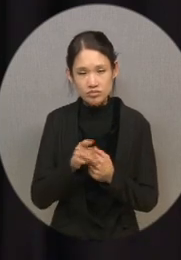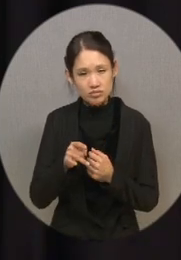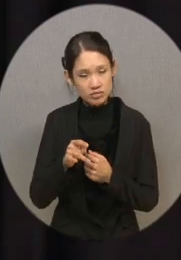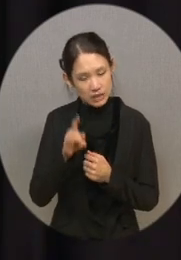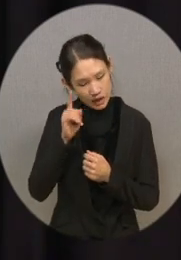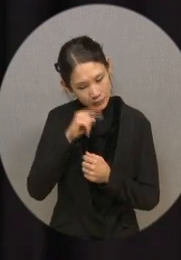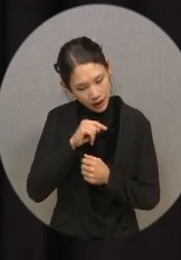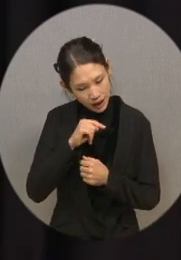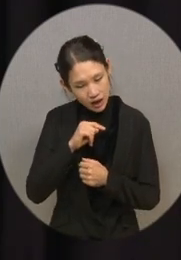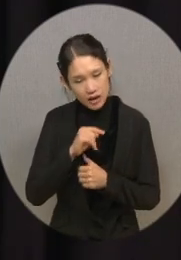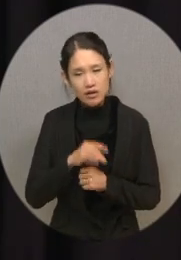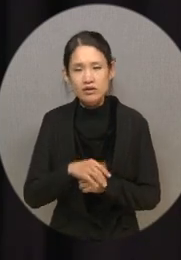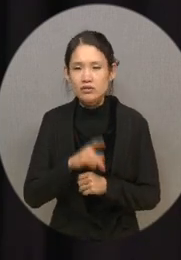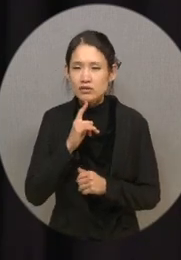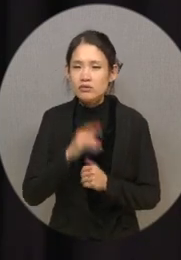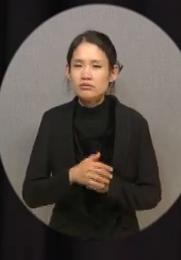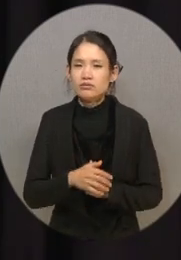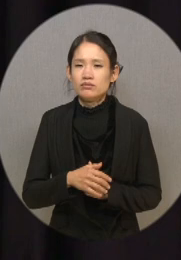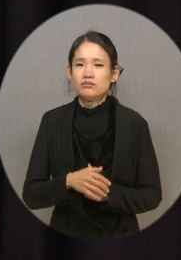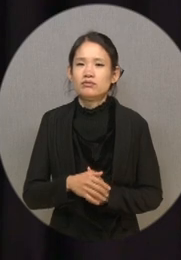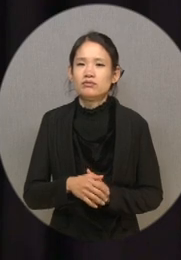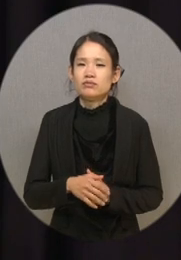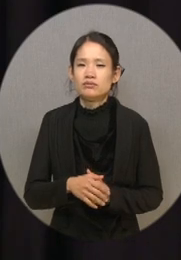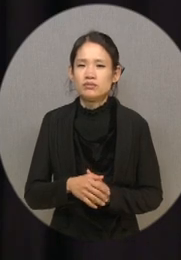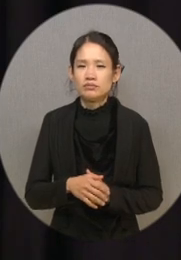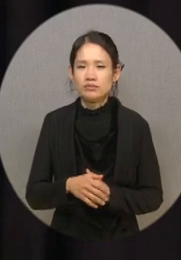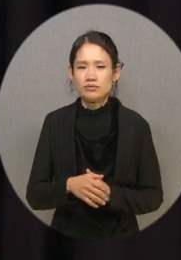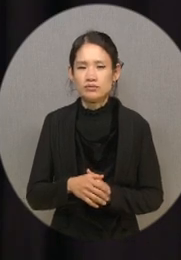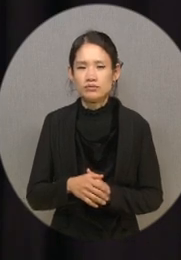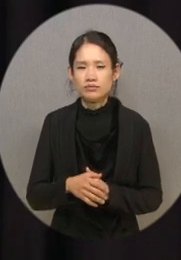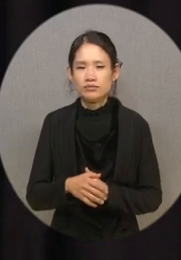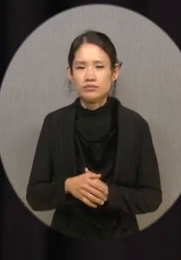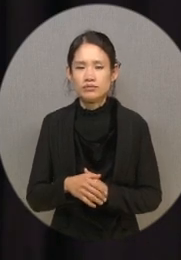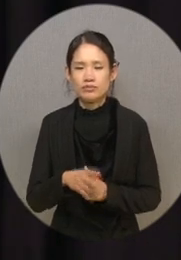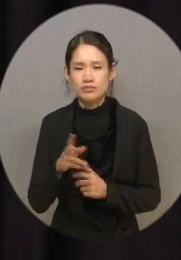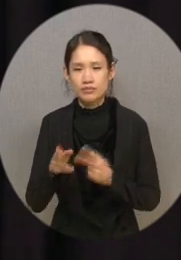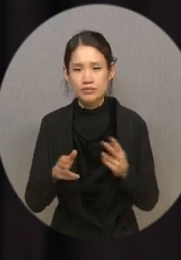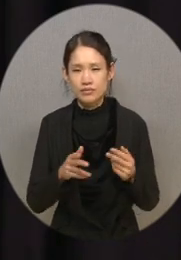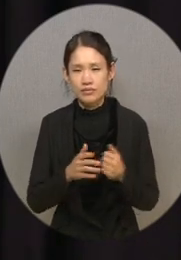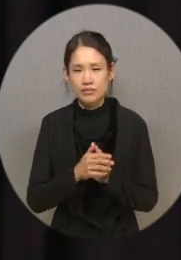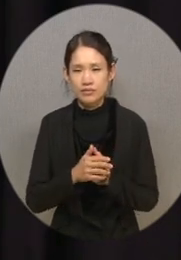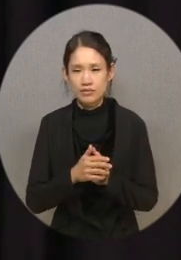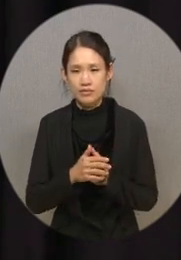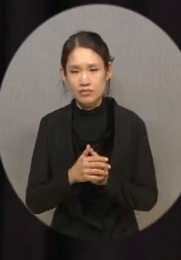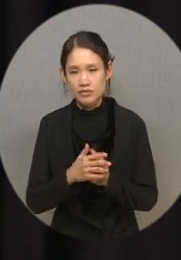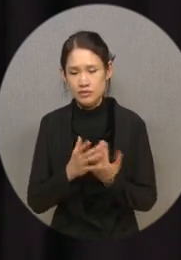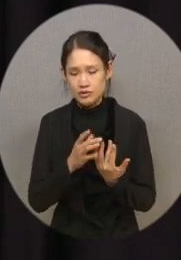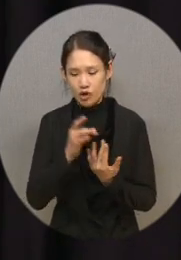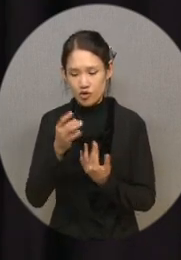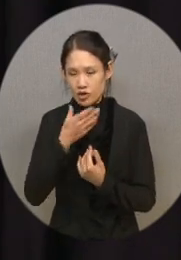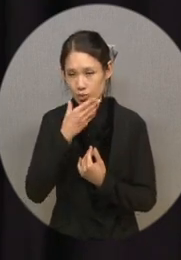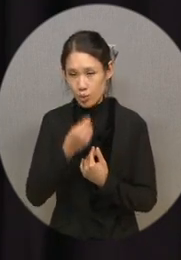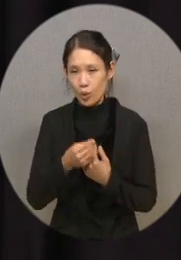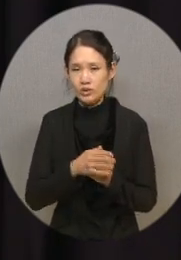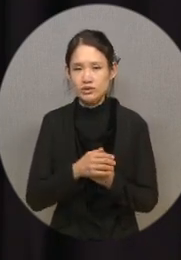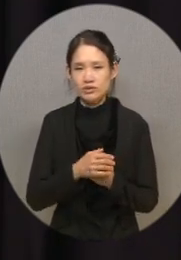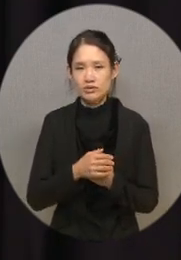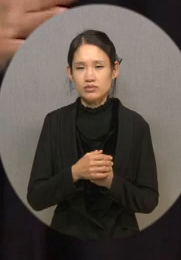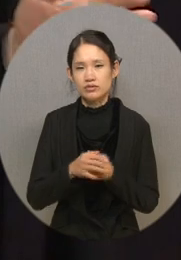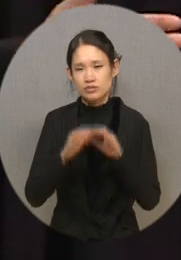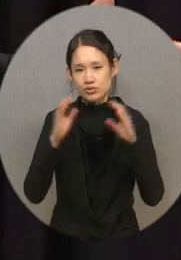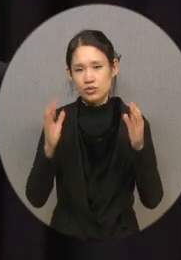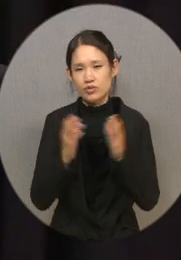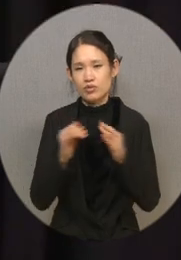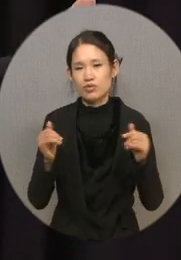나쁜 거다 이렇게 돼 있잖아요. 네, 사실 그거는 어떤 편중된 어느 집단에만 주는 걸 선택적 복지라고 그러고